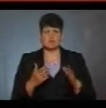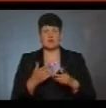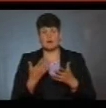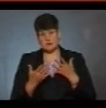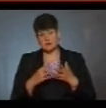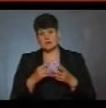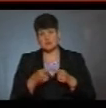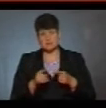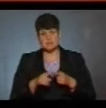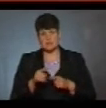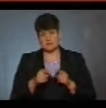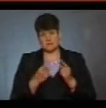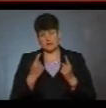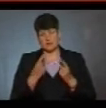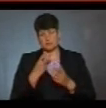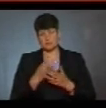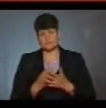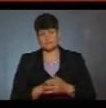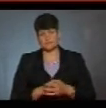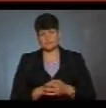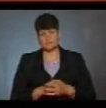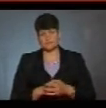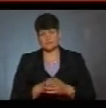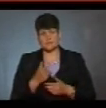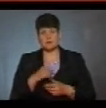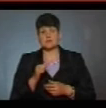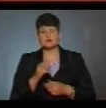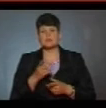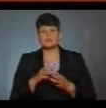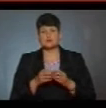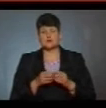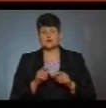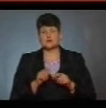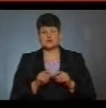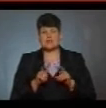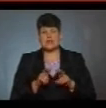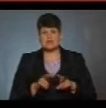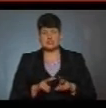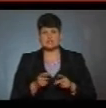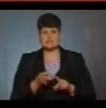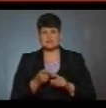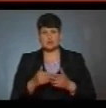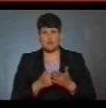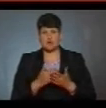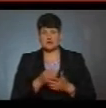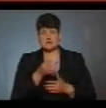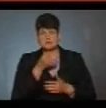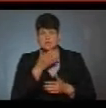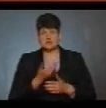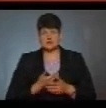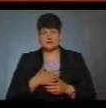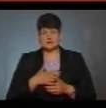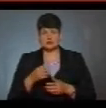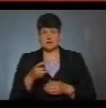ж таки це досить високий показник. Пане Андрію, які результати дослідження, зокрема, що стосується політичних симпатій жителів нашого